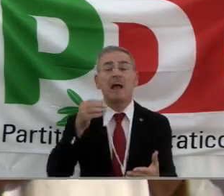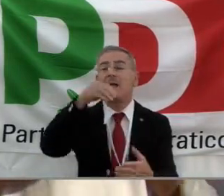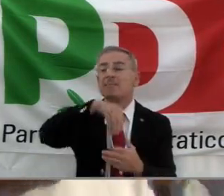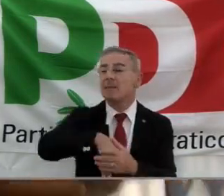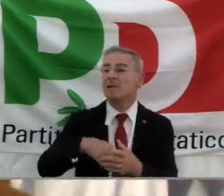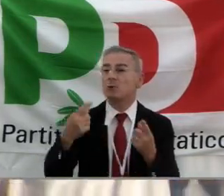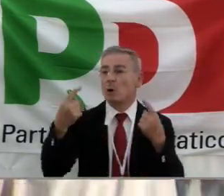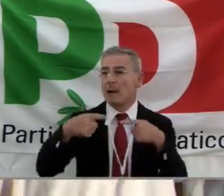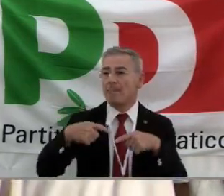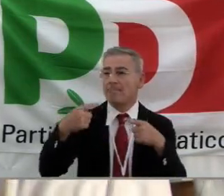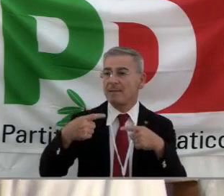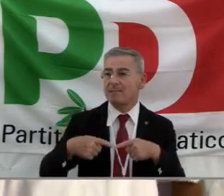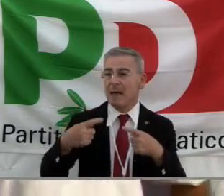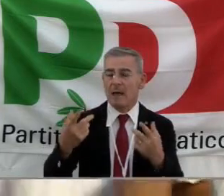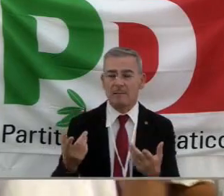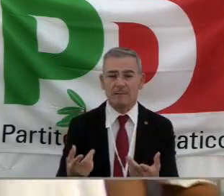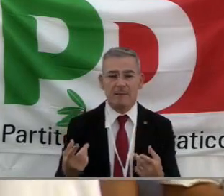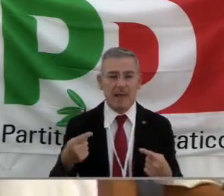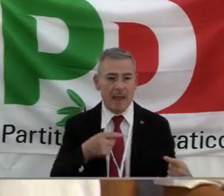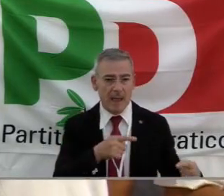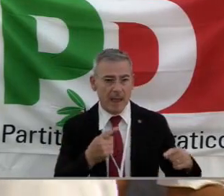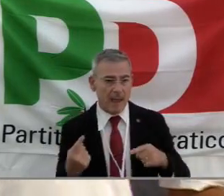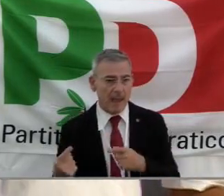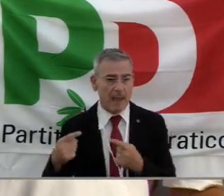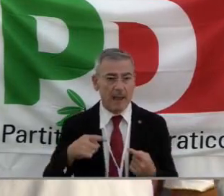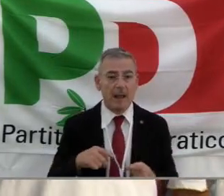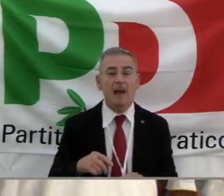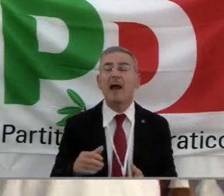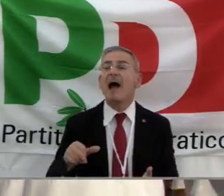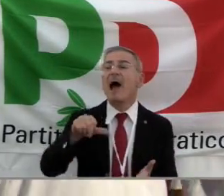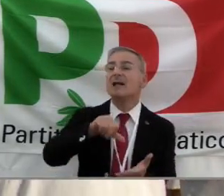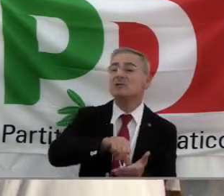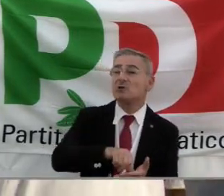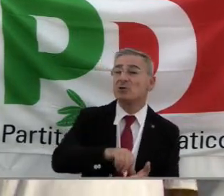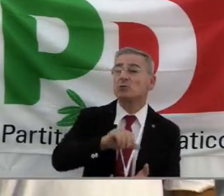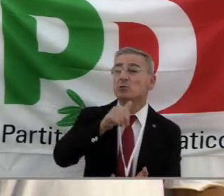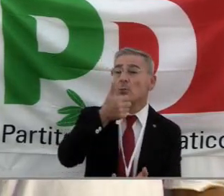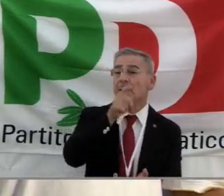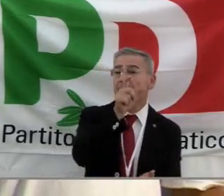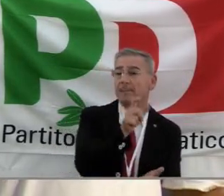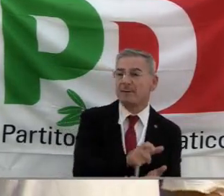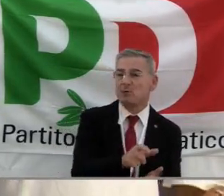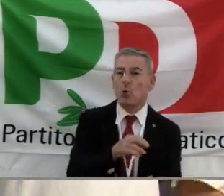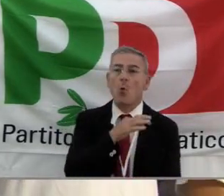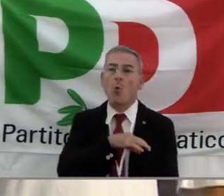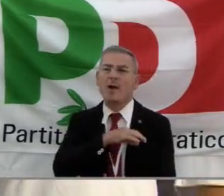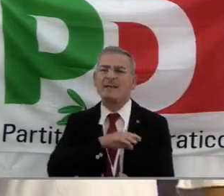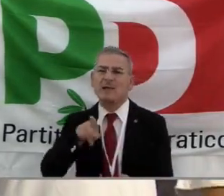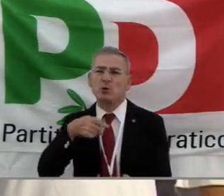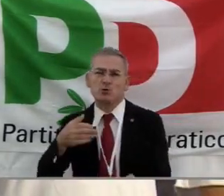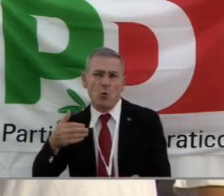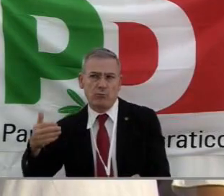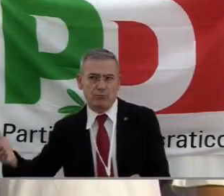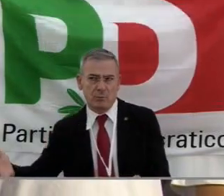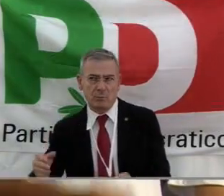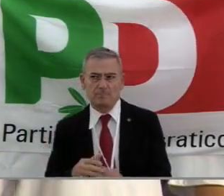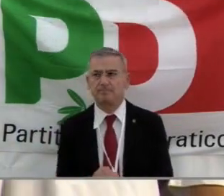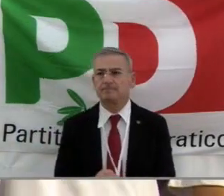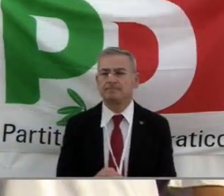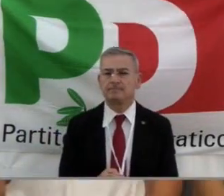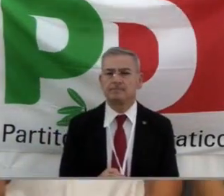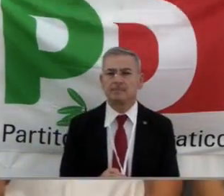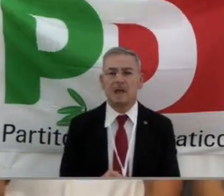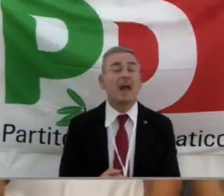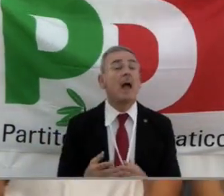battaglie. È la sfida di rimettere al centro le persone prima del profitto. È la sfida di costruire una risposta sul fronte